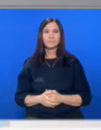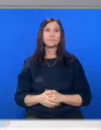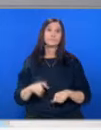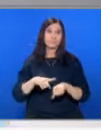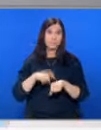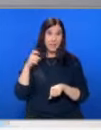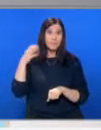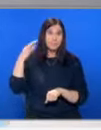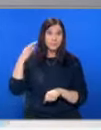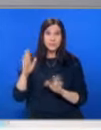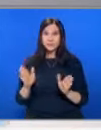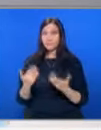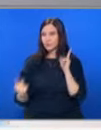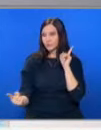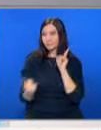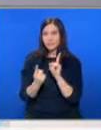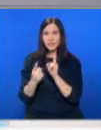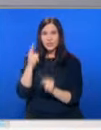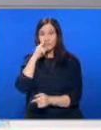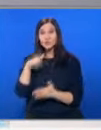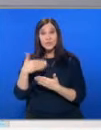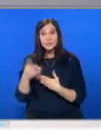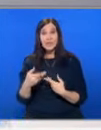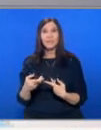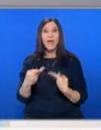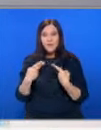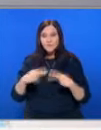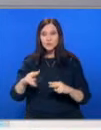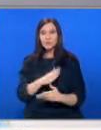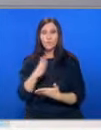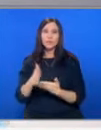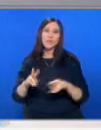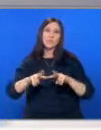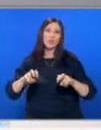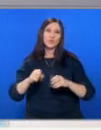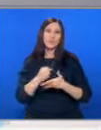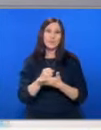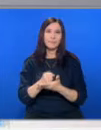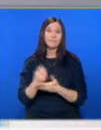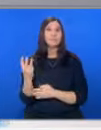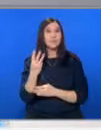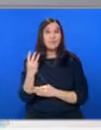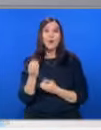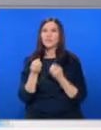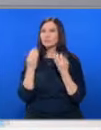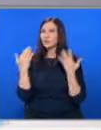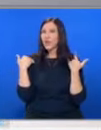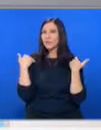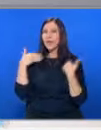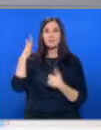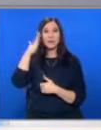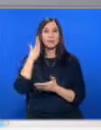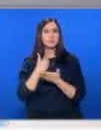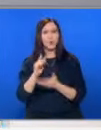И да, президентът започна срещите си минути след връщането на последния проучвателен мандат. Трима от възможните